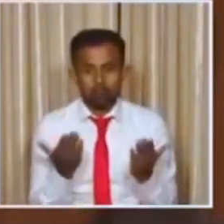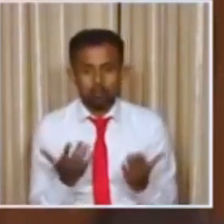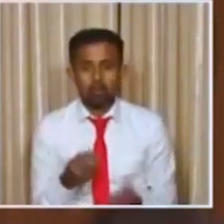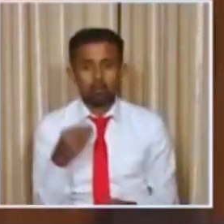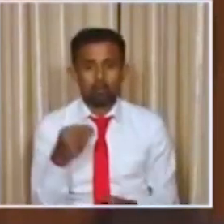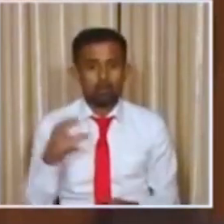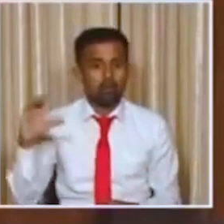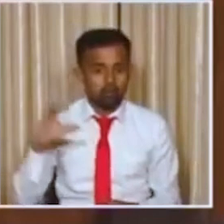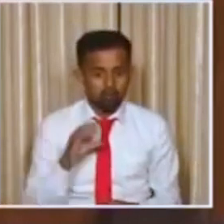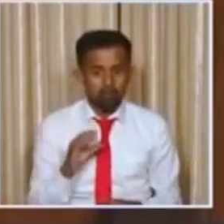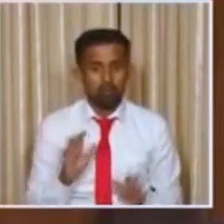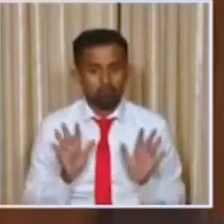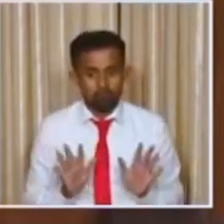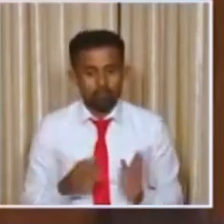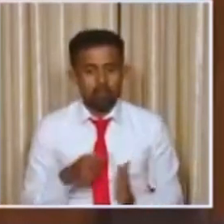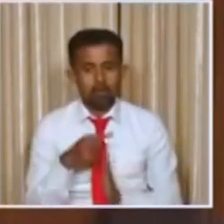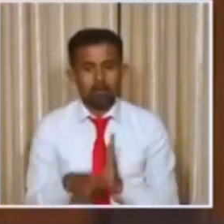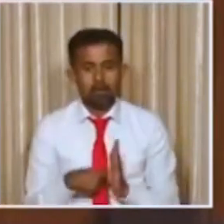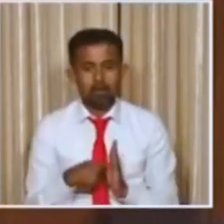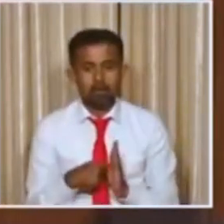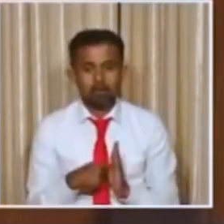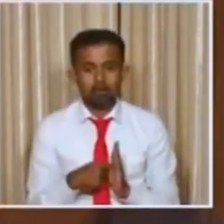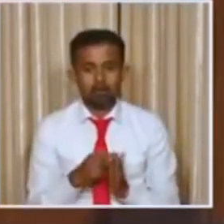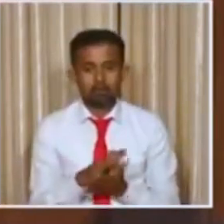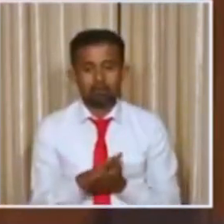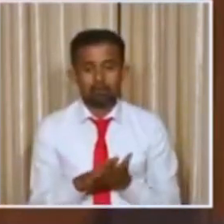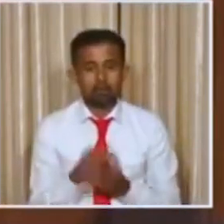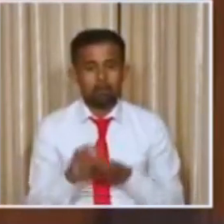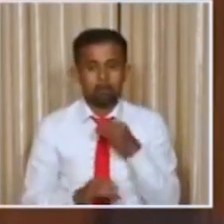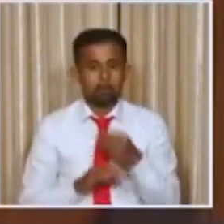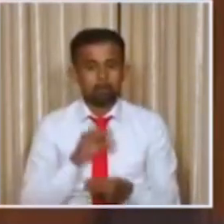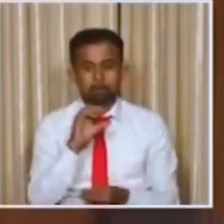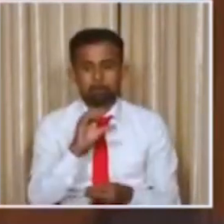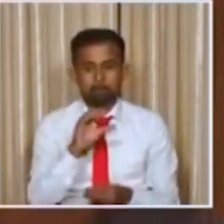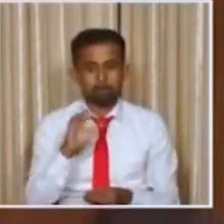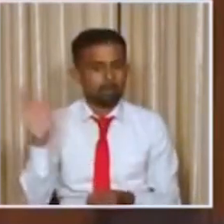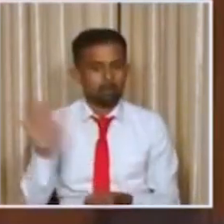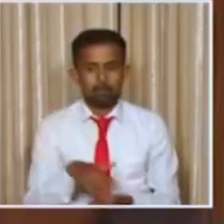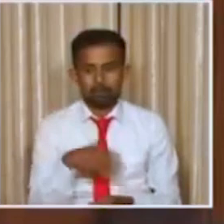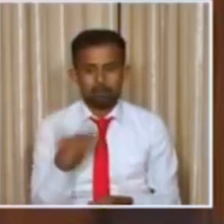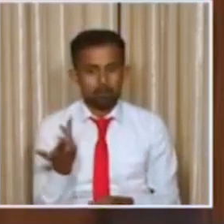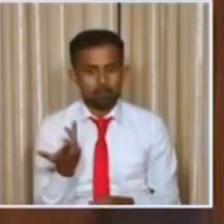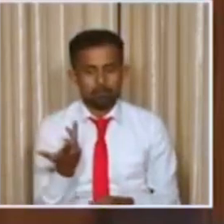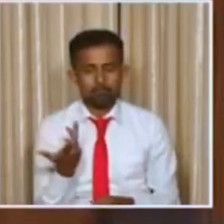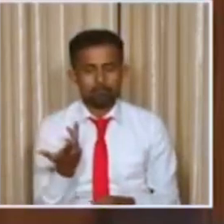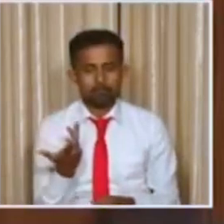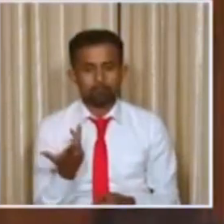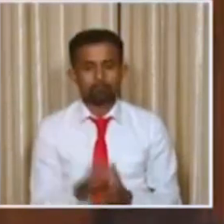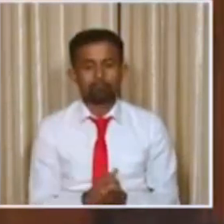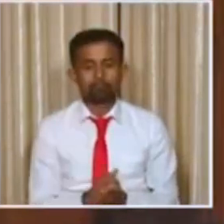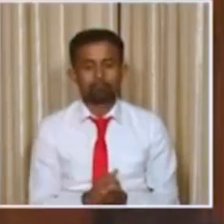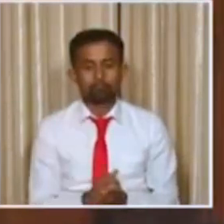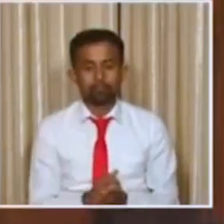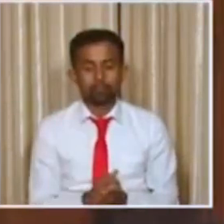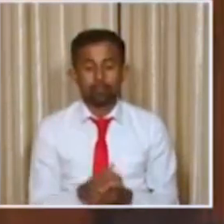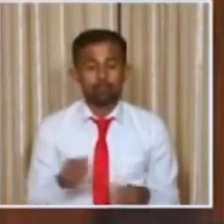இந்த நாட்டுக்கு வராதுன்றதை இந்த நாட்டிலே ஜனாதிபதி அவர்கள் மனதில் வைத்திருக்கும். இன்று அங்கங்கு ஆர்ப்பாட்டங்கள் நடந்து கொண்டிருக்கு. இன்று அங்கங்கு பல